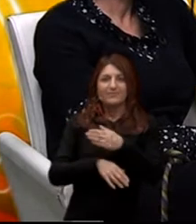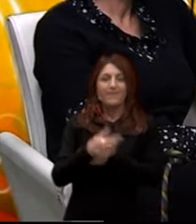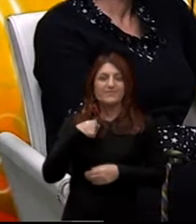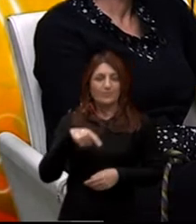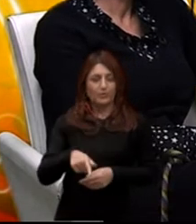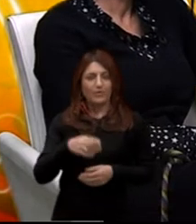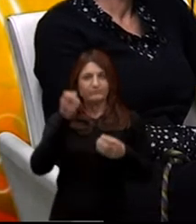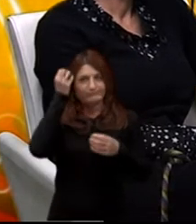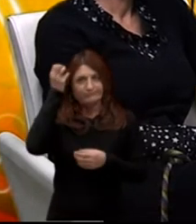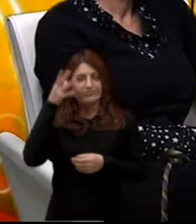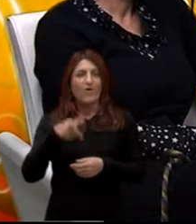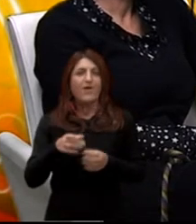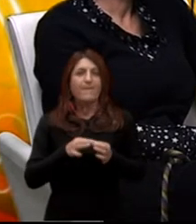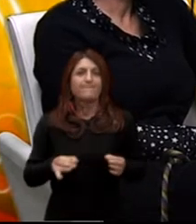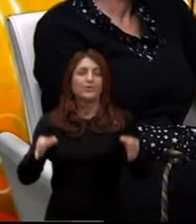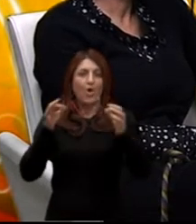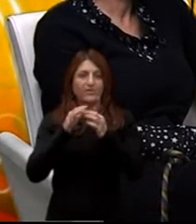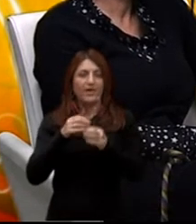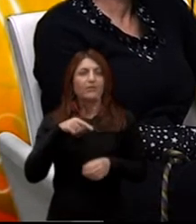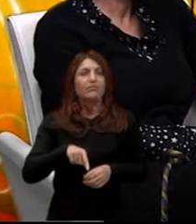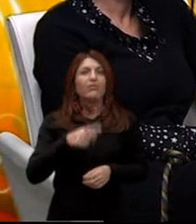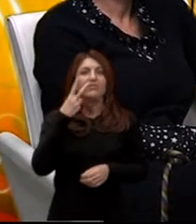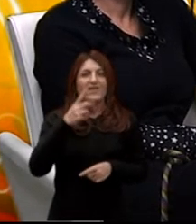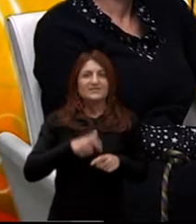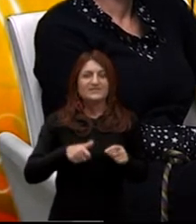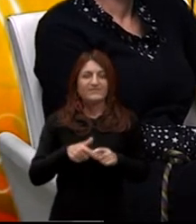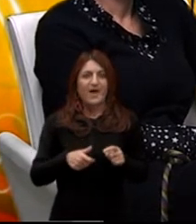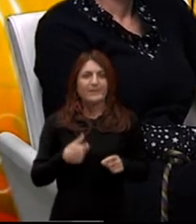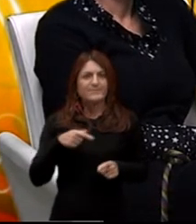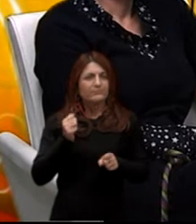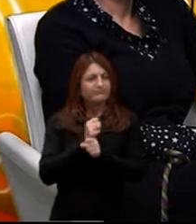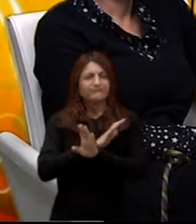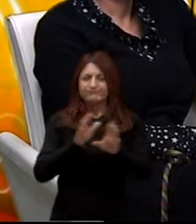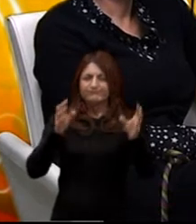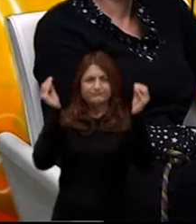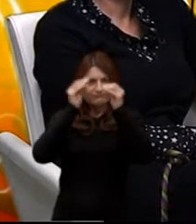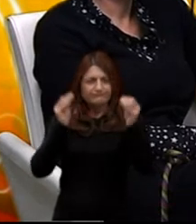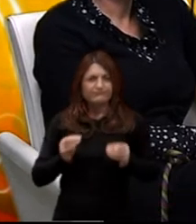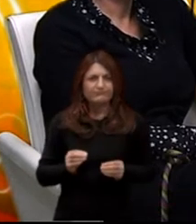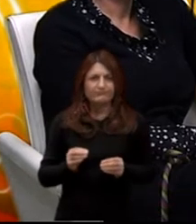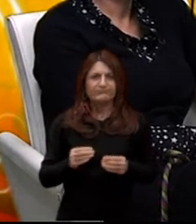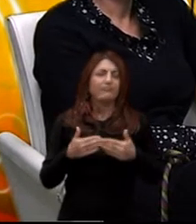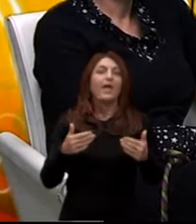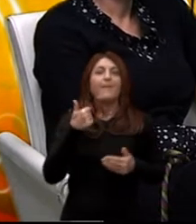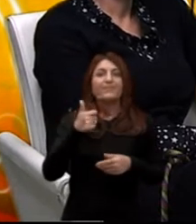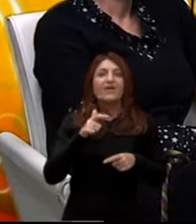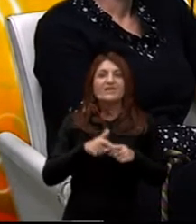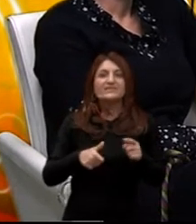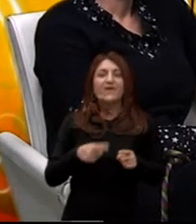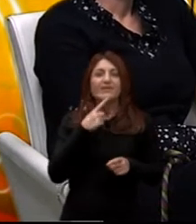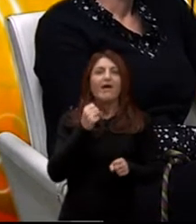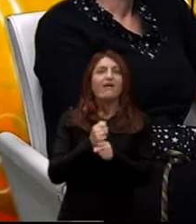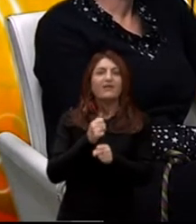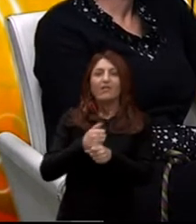taj projekt. On se odnosi na dvije stvari i osmislili smo cjelokupni model. A prva stvar je bila ta na rad